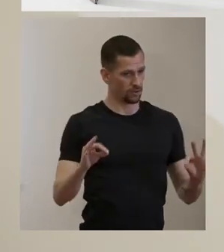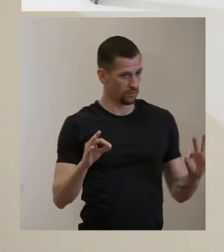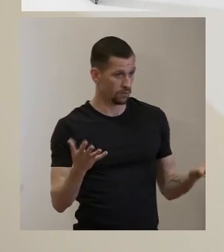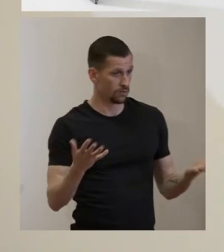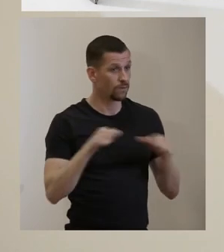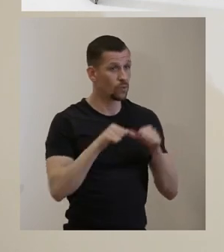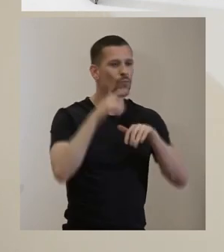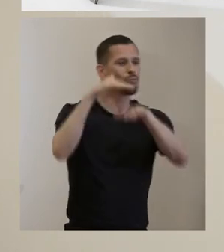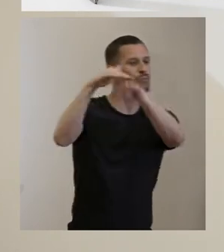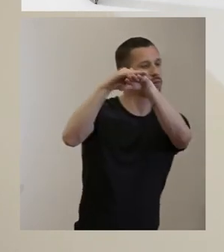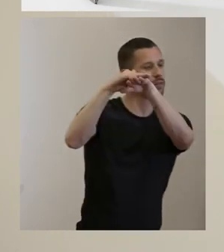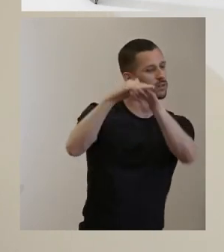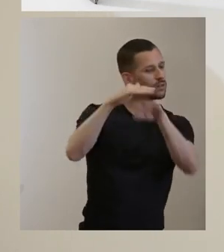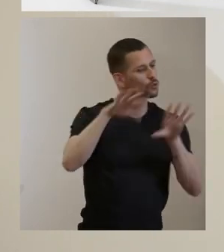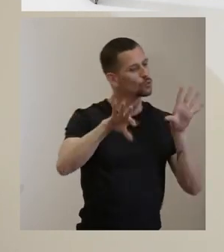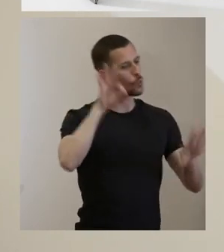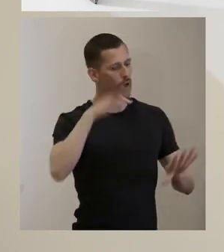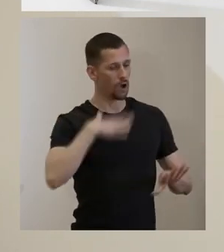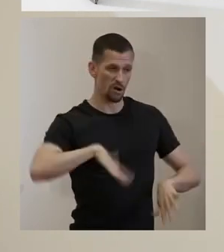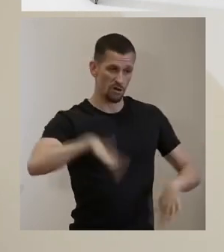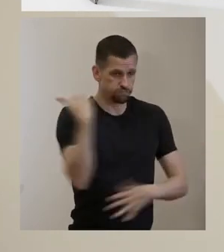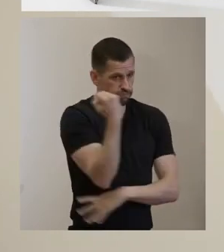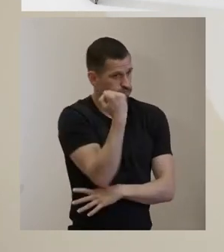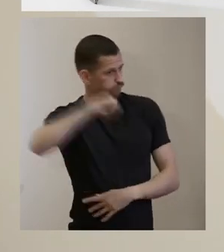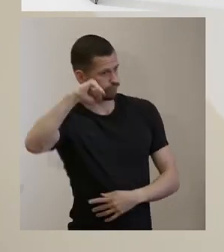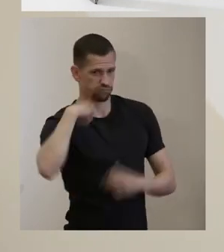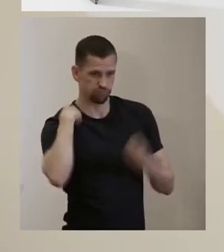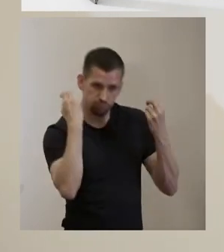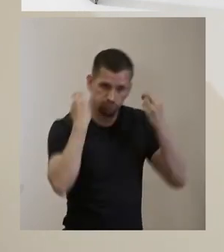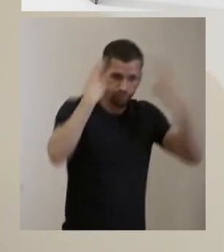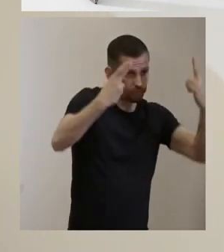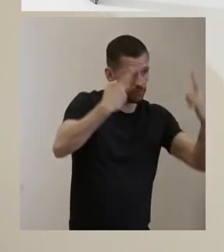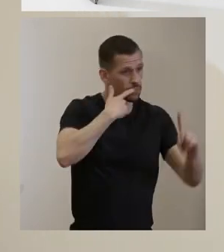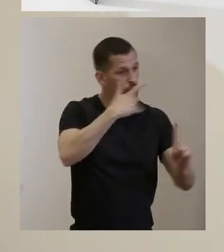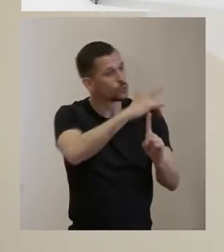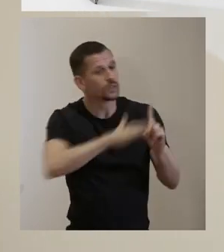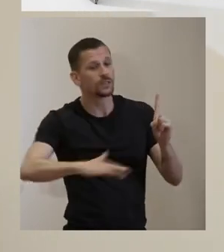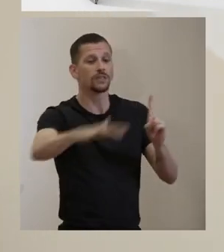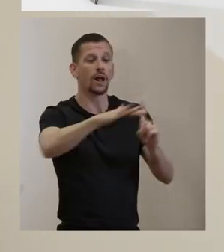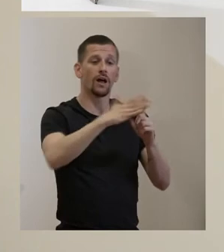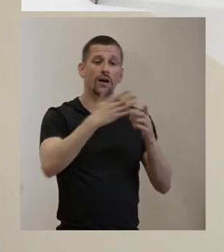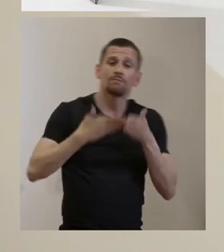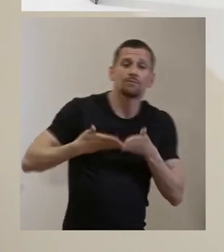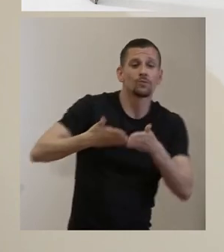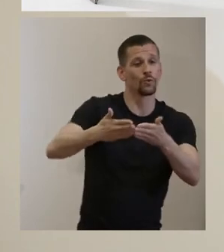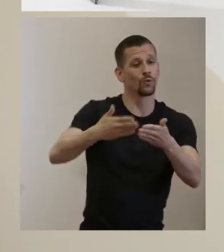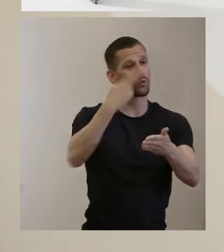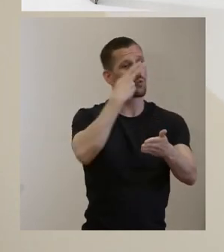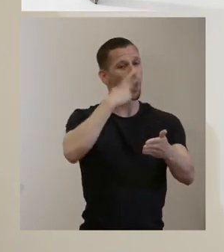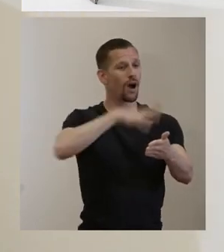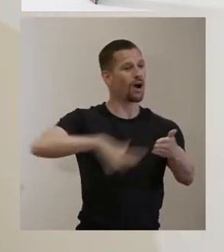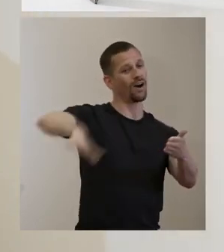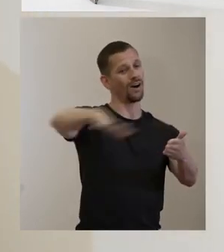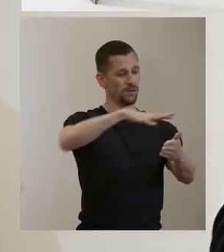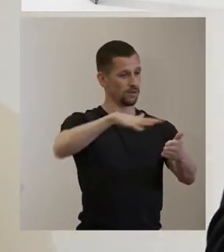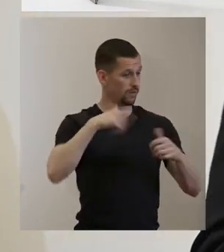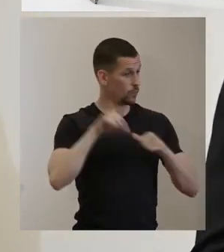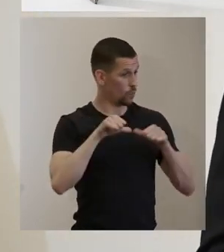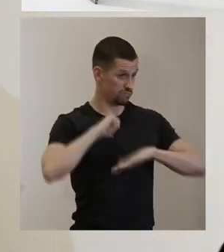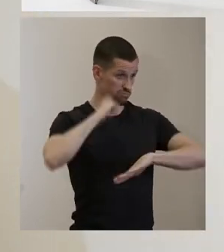du pouvoir au sein d'une société, ici le navire négrier. Le capitaine d'un navire était le seul maître à